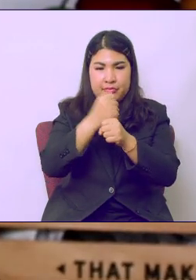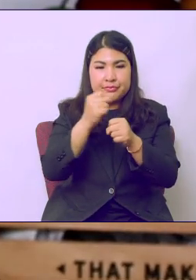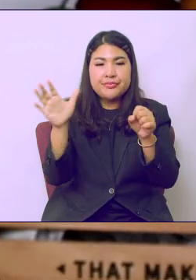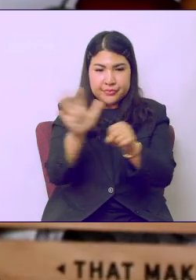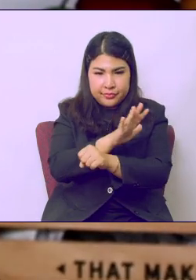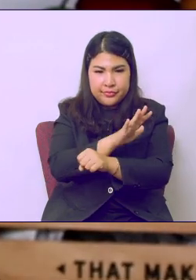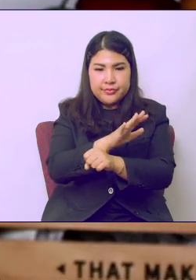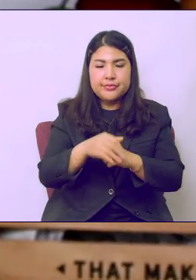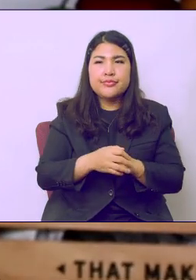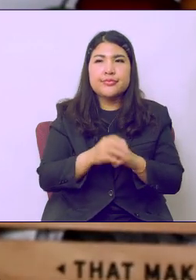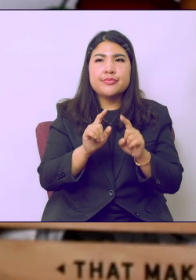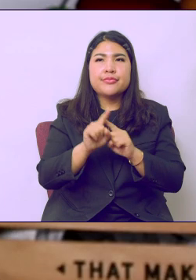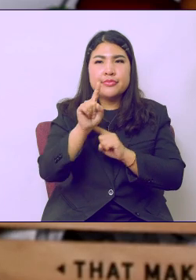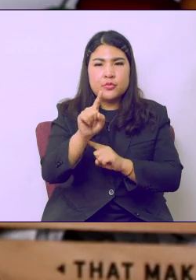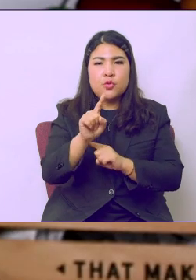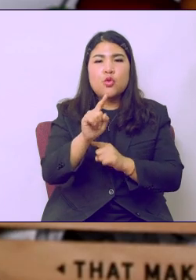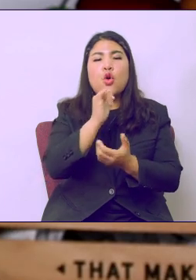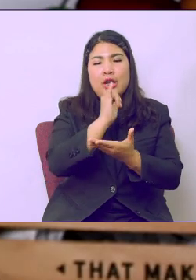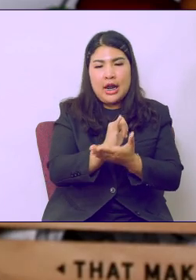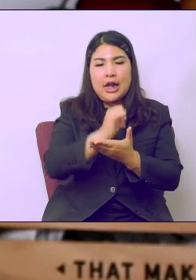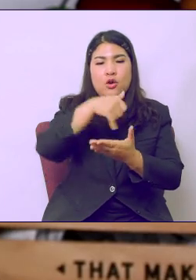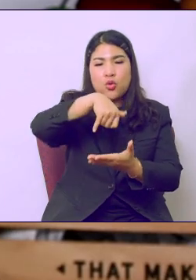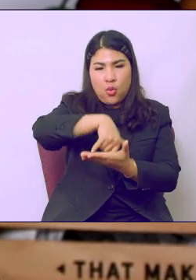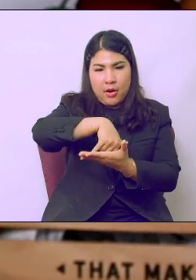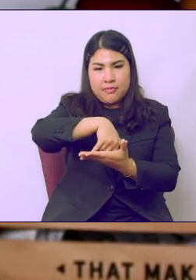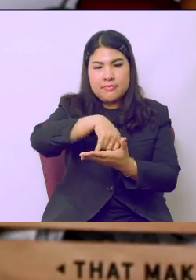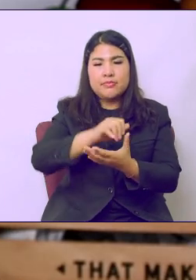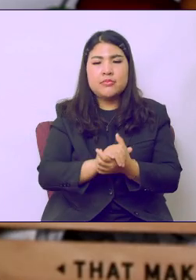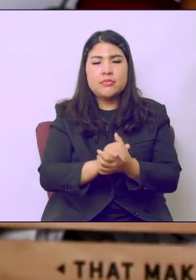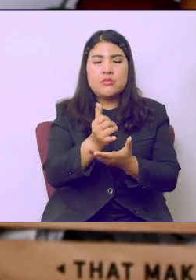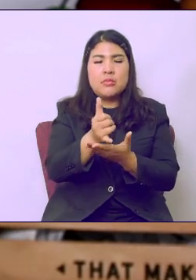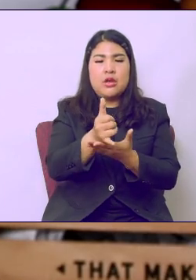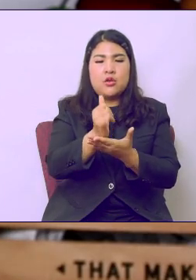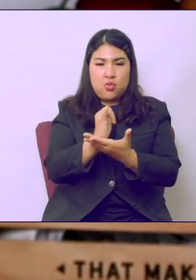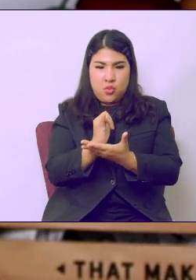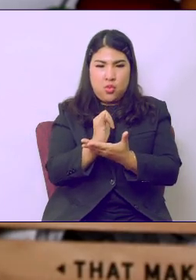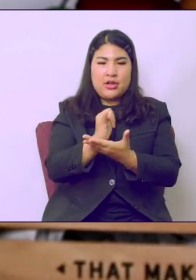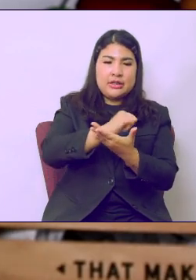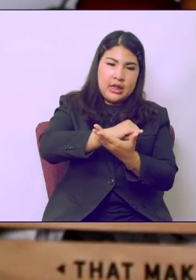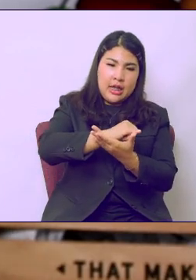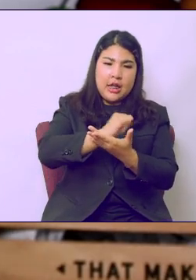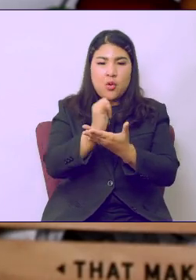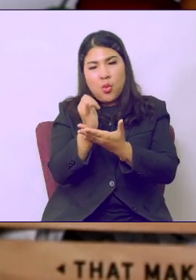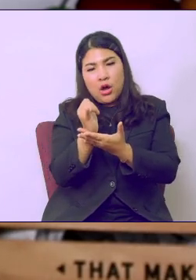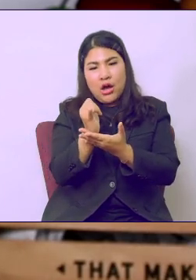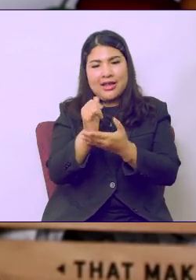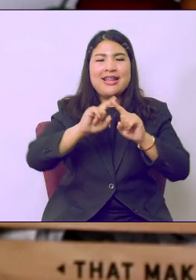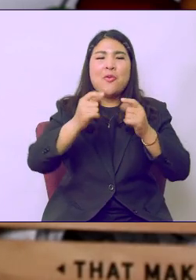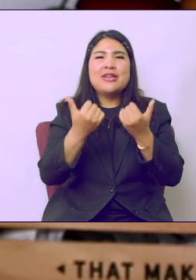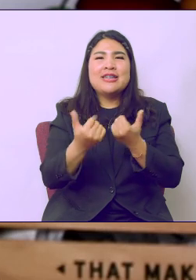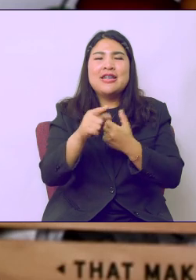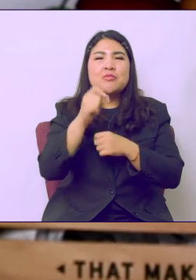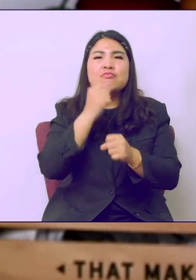จะมีอ่า 1ก็จะต้องมีนอนหงายนอนคว่ำนะครับแล้วก็เอนตัวซ้ายขวานะครับแต่วันนี้เราไม่ทำ